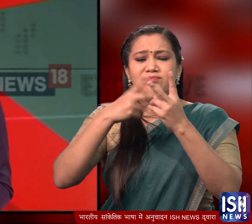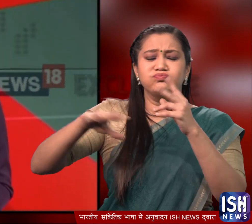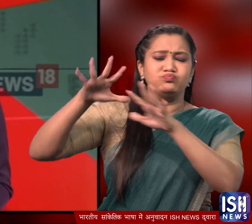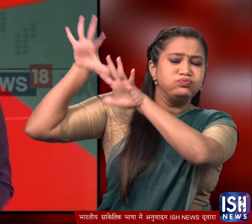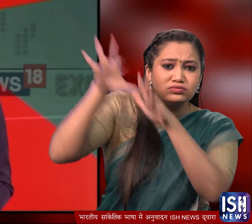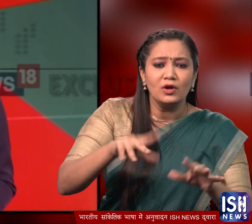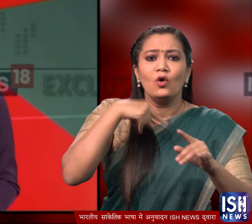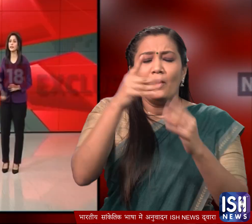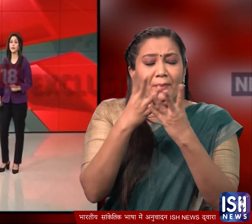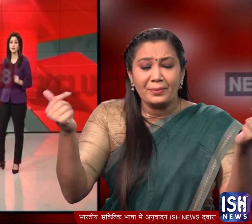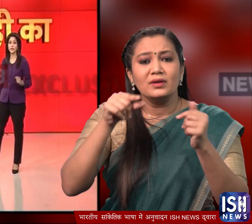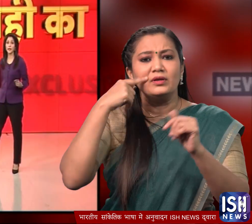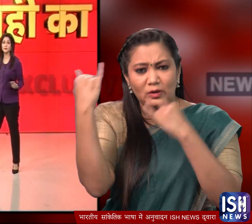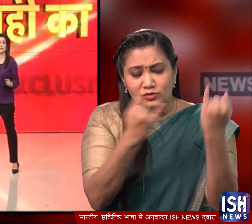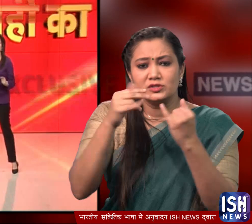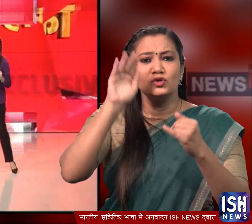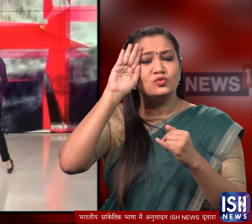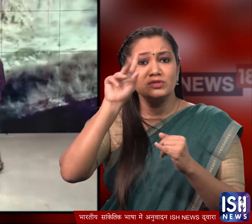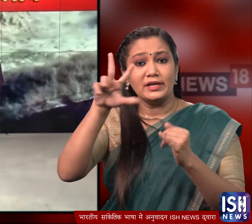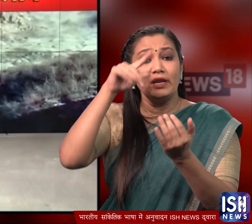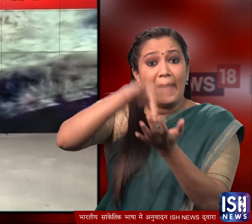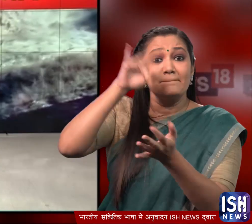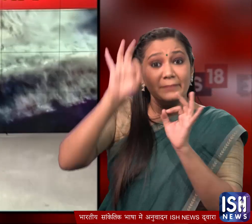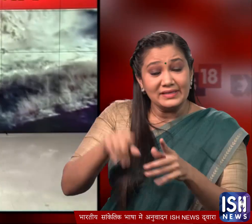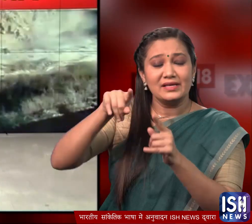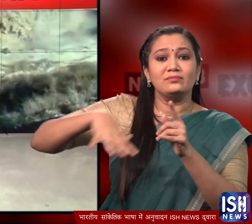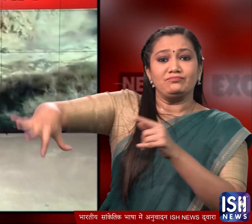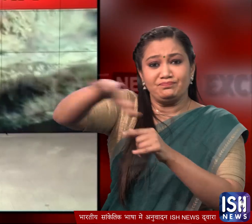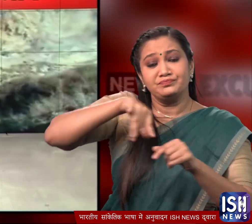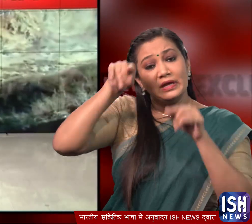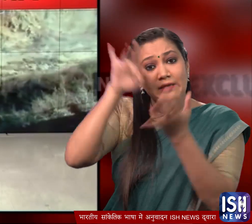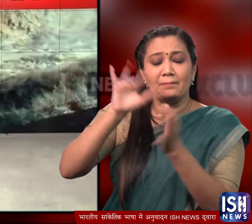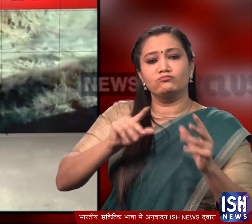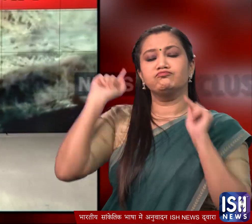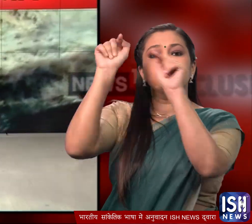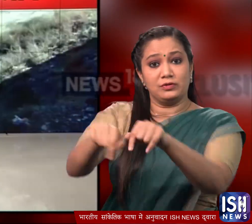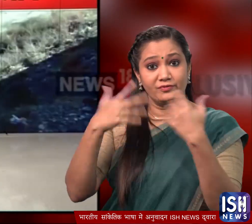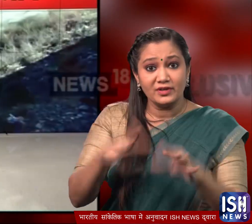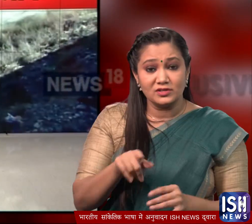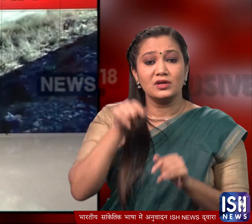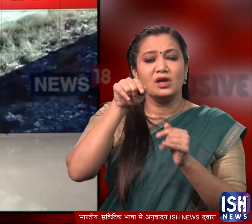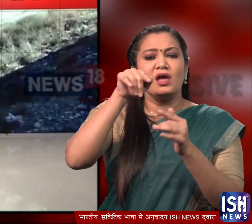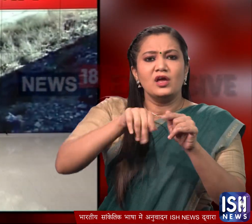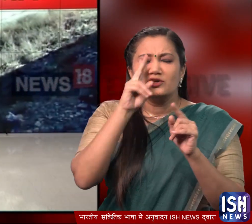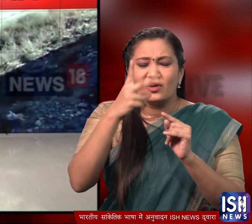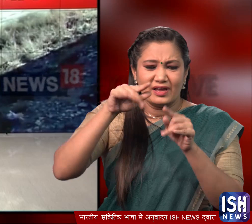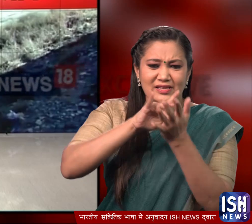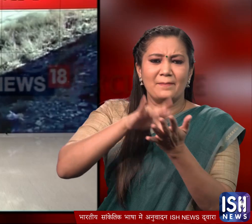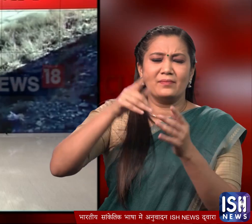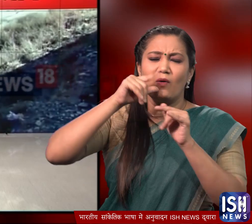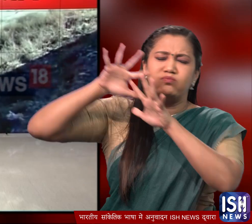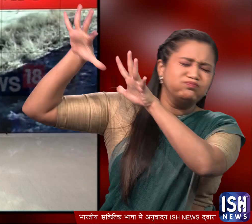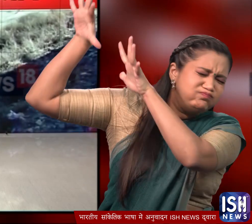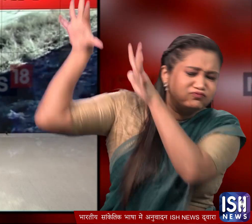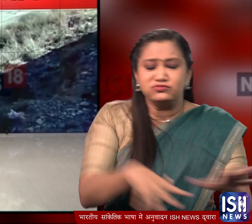के बाद से गुमशुदा लोगों की तलाश जारी है। न्यूज़ 18 की टीम उत्तराखंड में तबाही के ग्राउंड जीरो पर पहुंची, जहां सबसे पहले एक